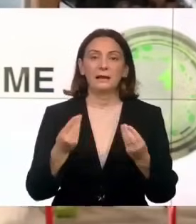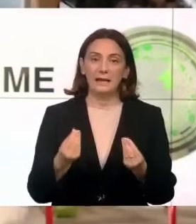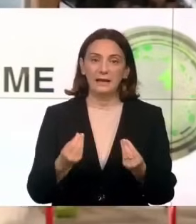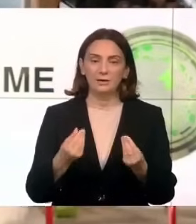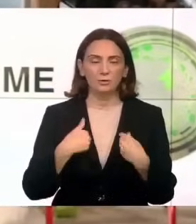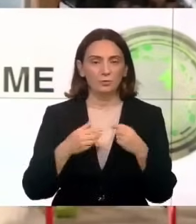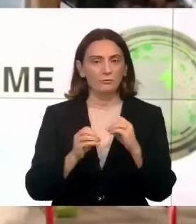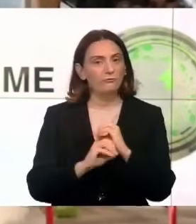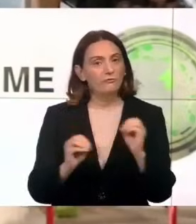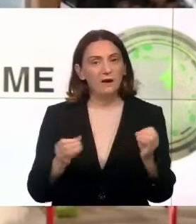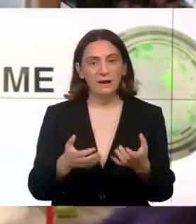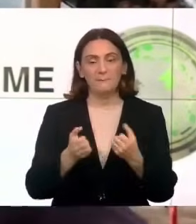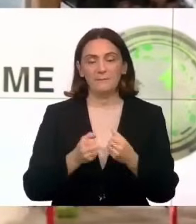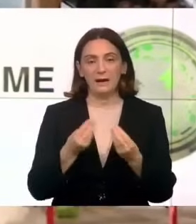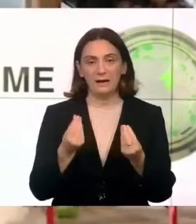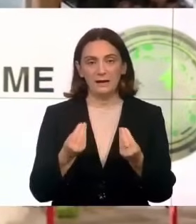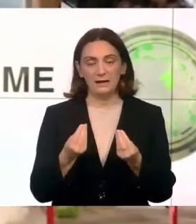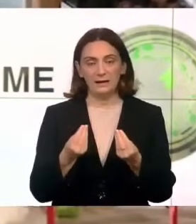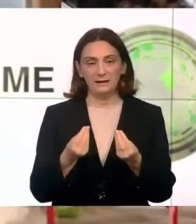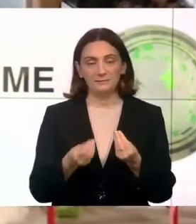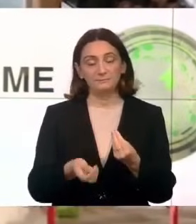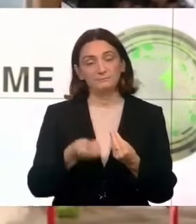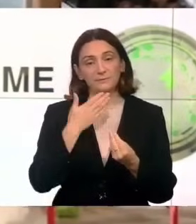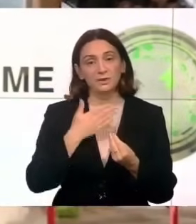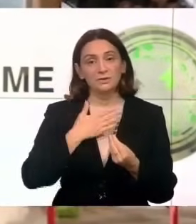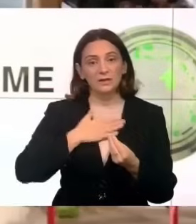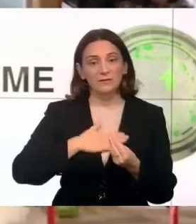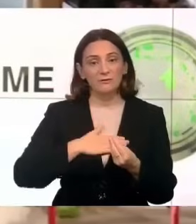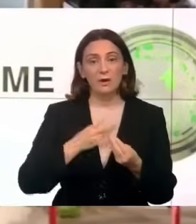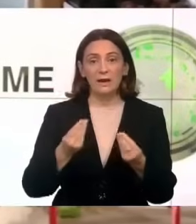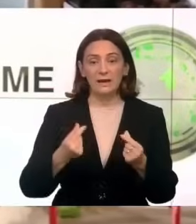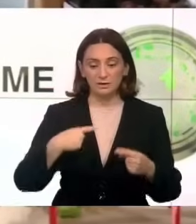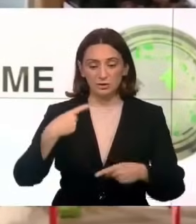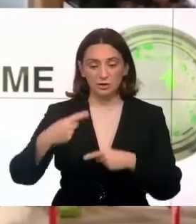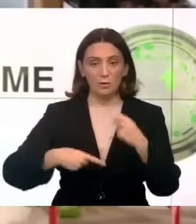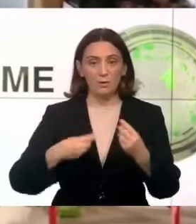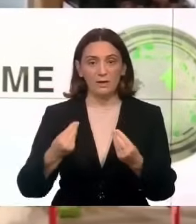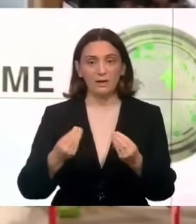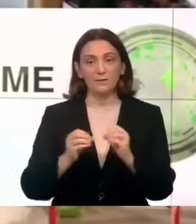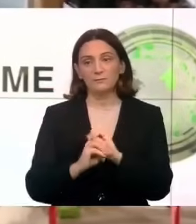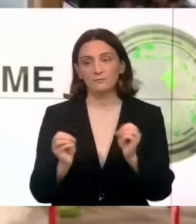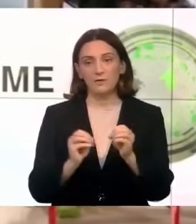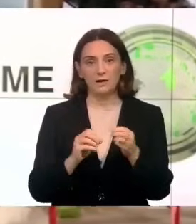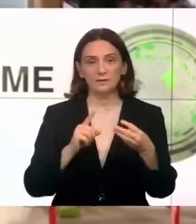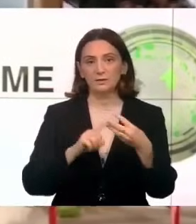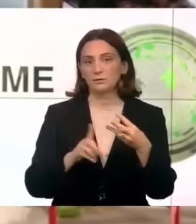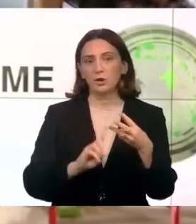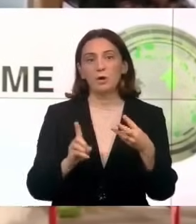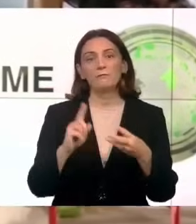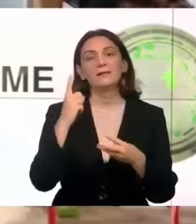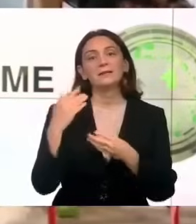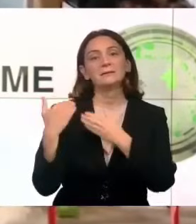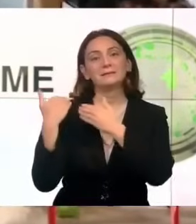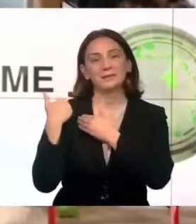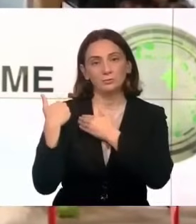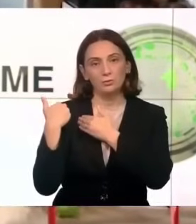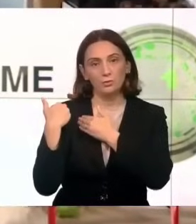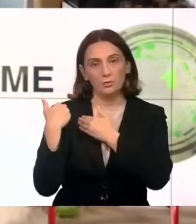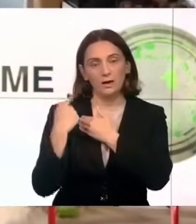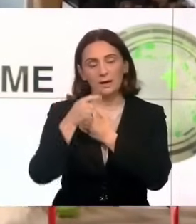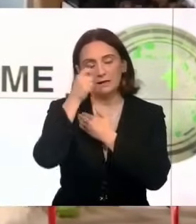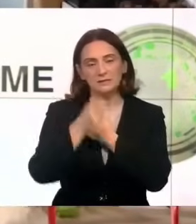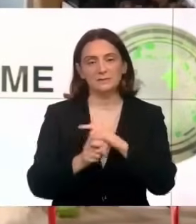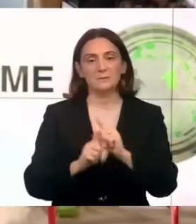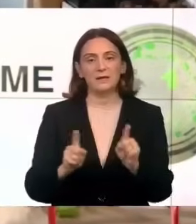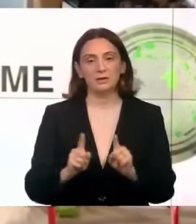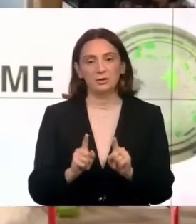korrupsion e gjithashtu edhe për pastrim parash, por u shpalli pafajshëm për veprën e tretë, atë të shpërdorimit të detyrës. Prokurorët e çështjes gjatë fjalës